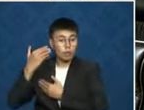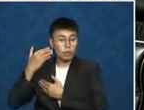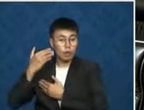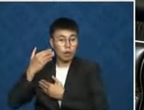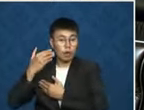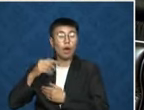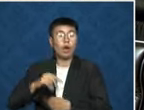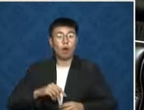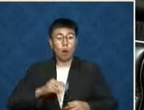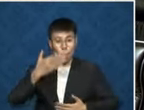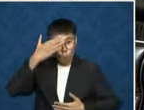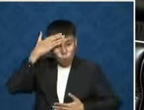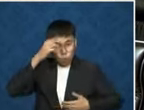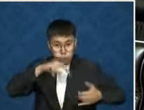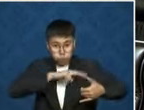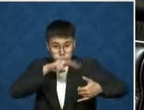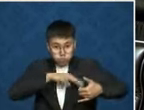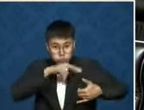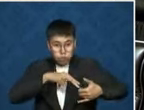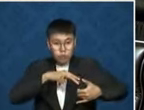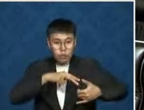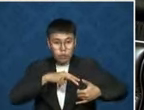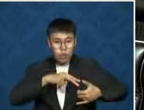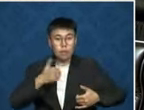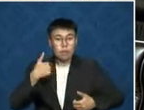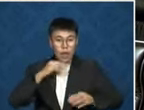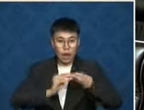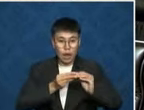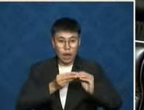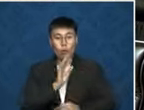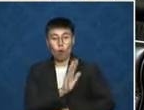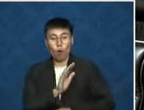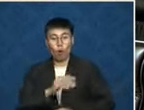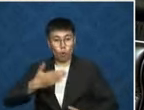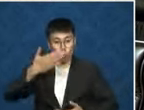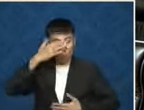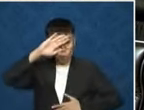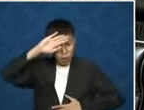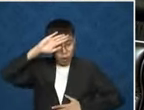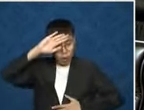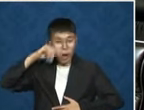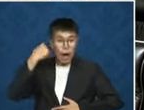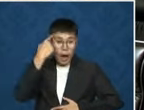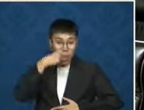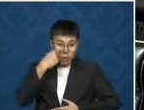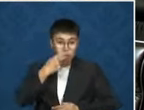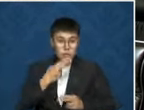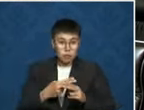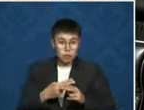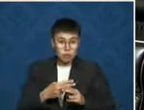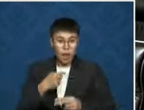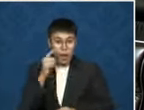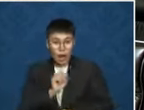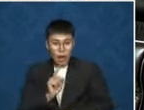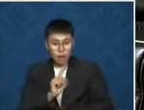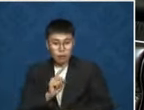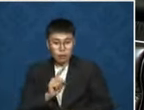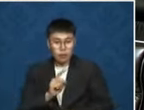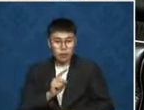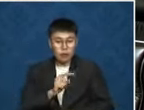ครับการวินิจฉัยโรคต่างๆที่ถอด ID ของคนไข้นะครับไม่รู้ว่าใครเป็นใครเนี่ยเราสามารถเอาข้อมูลต่างๆเหล่านี้มากองอยู่